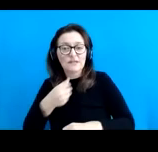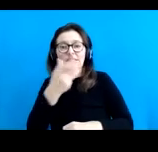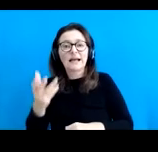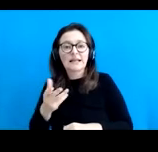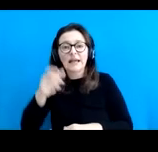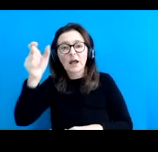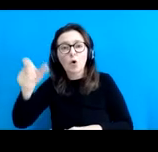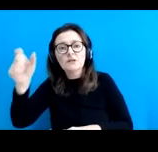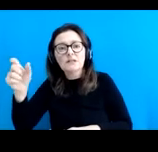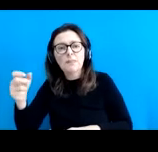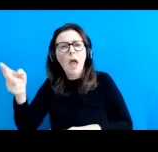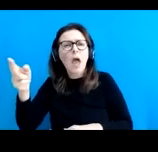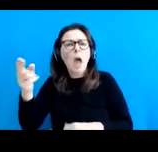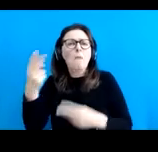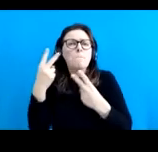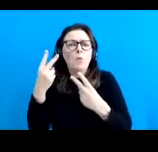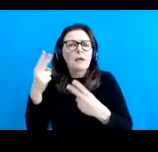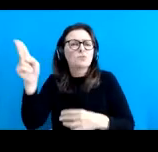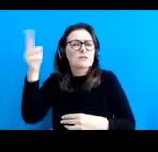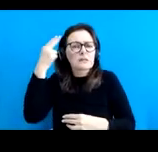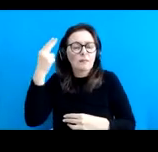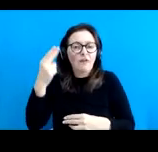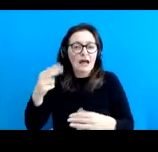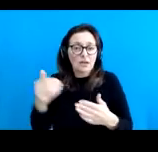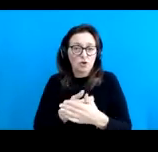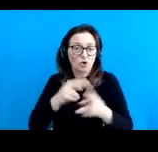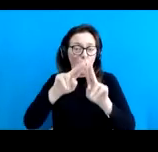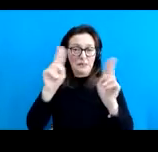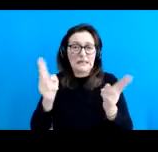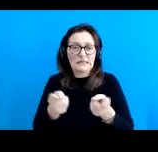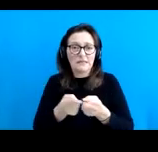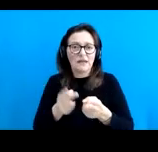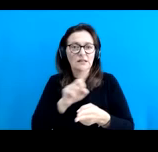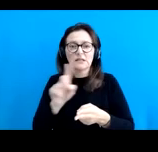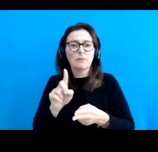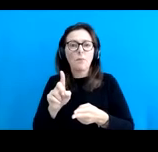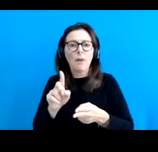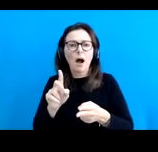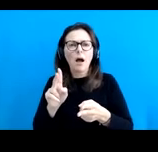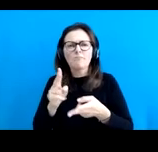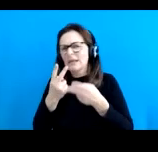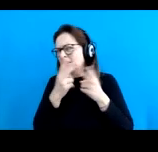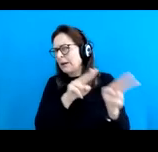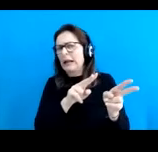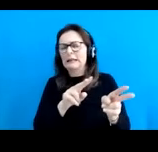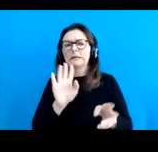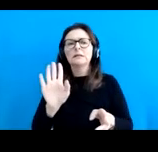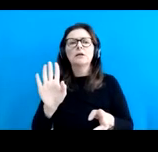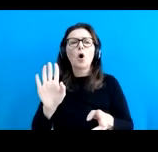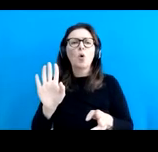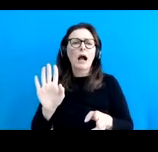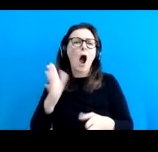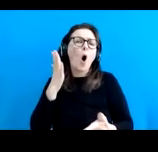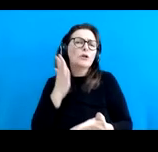motnjami pomembno zaznamovale sodobni svet, ne smemo spregledati tudi njihovega odličnega spomina, dobrega